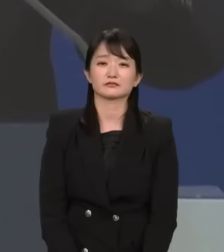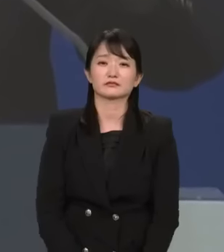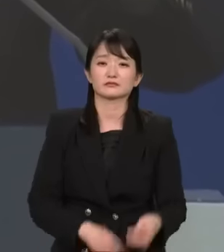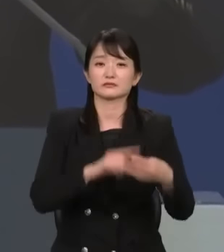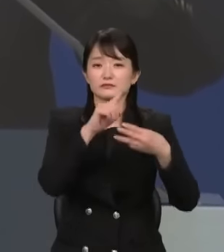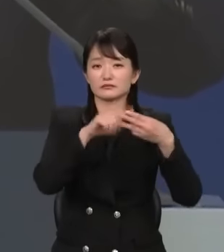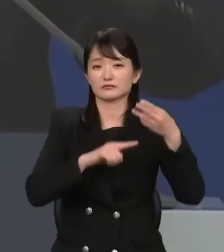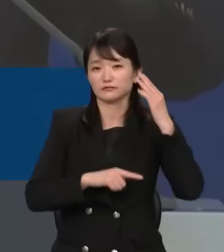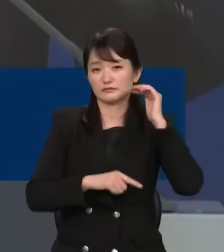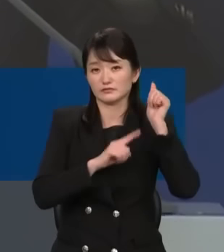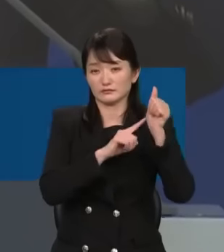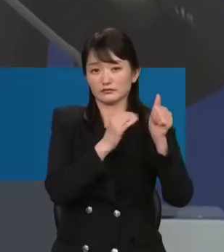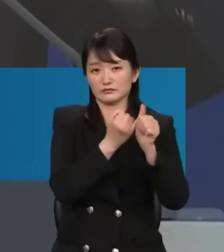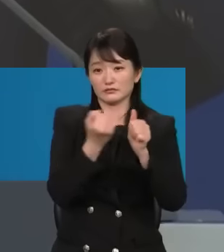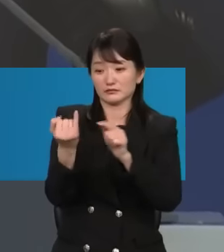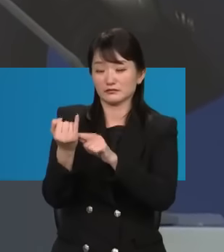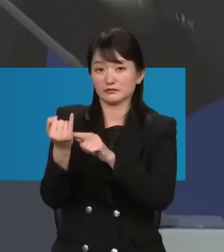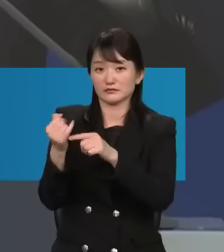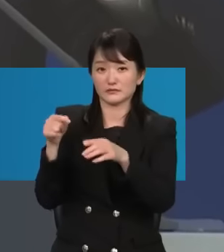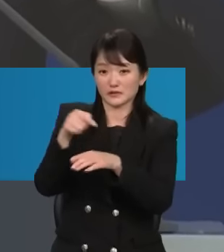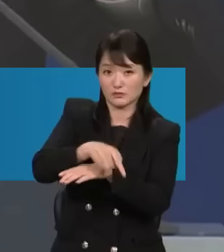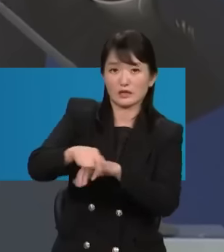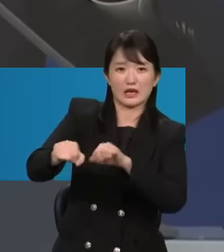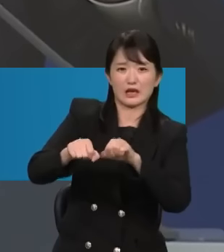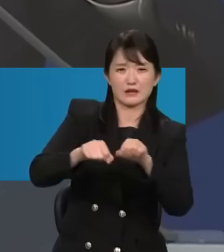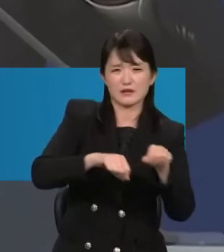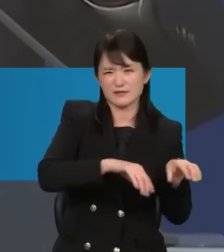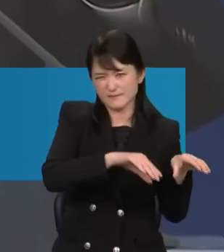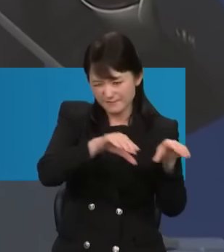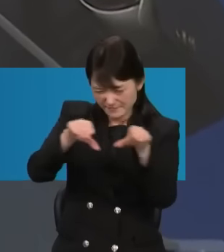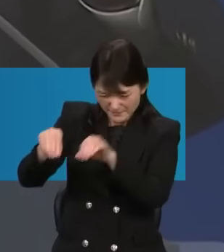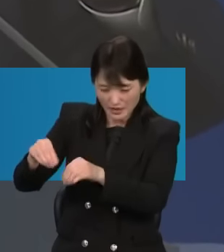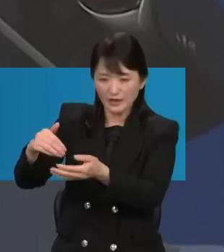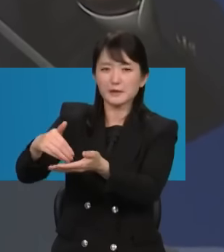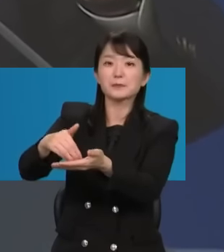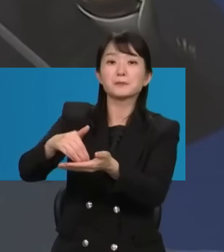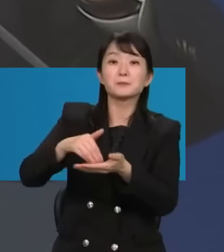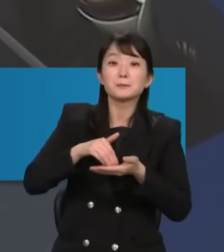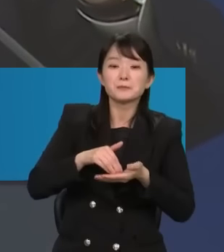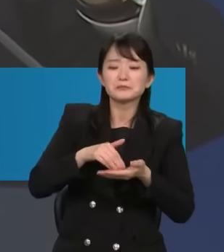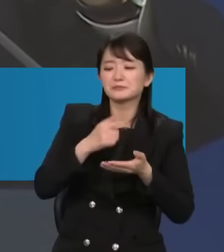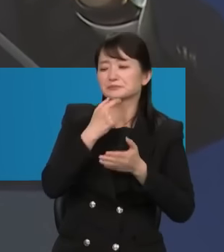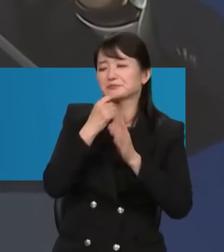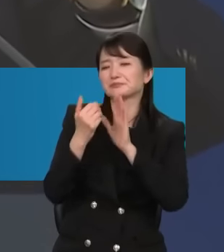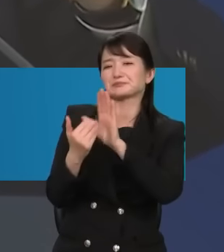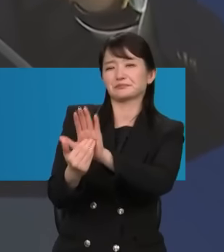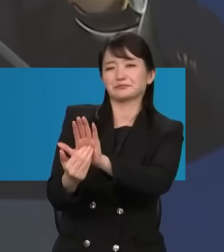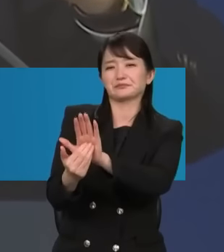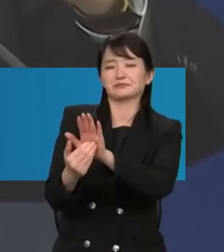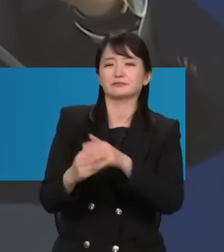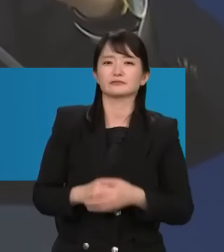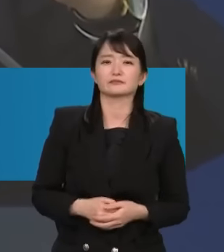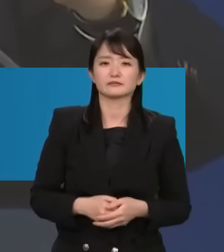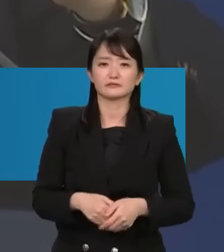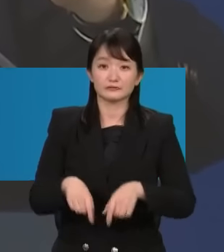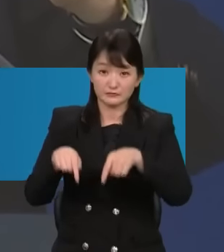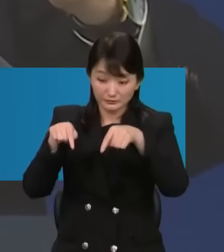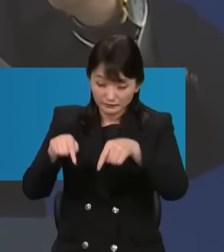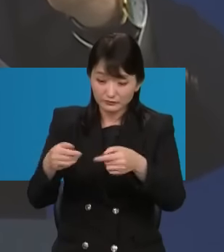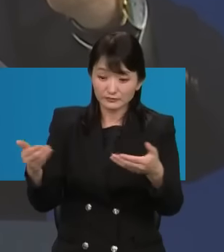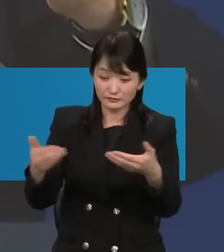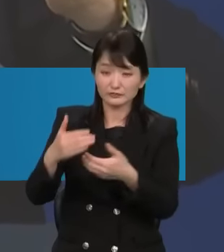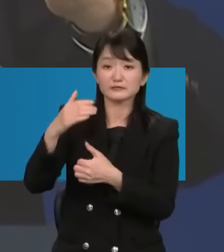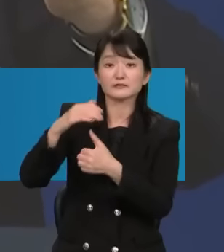윤 대통령은 김 여사의 대외 활동을 전면 중단해야 한다는 요구도 사실상 거부했습니다. 외교 일정은 할